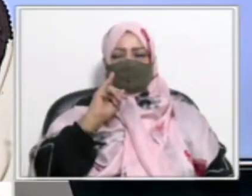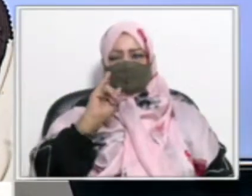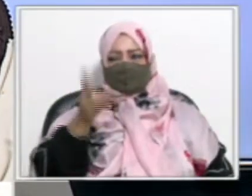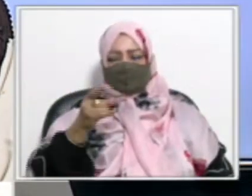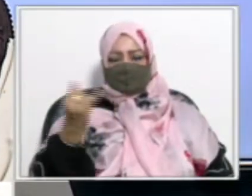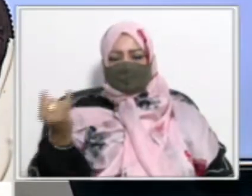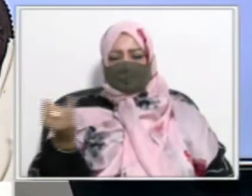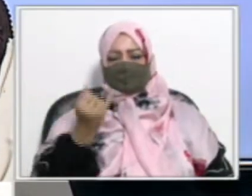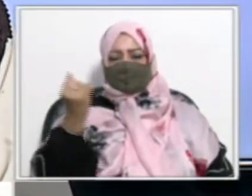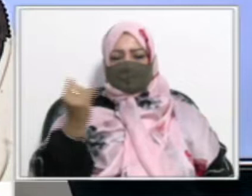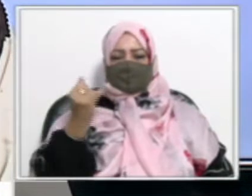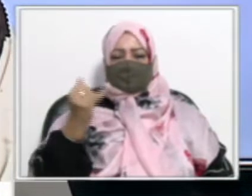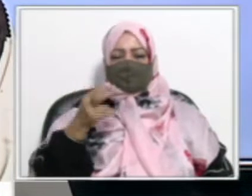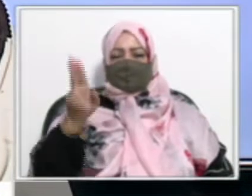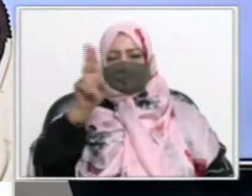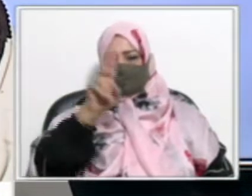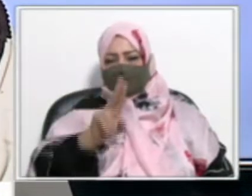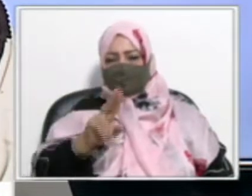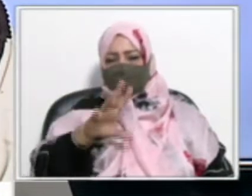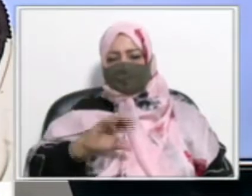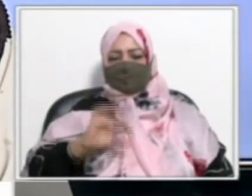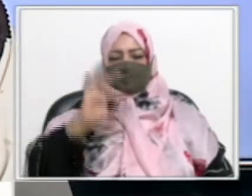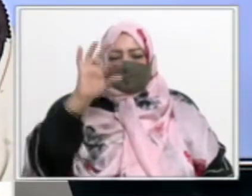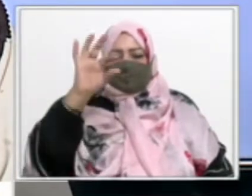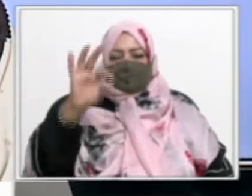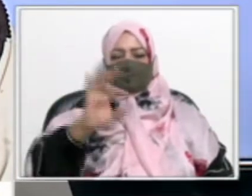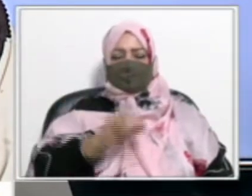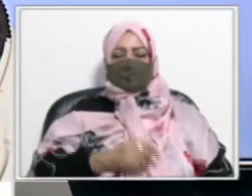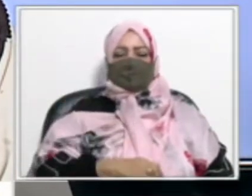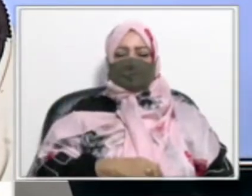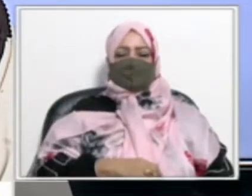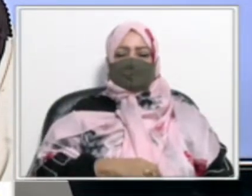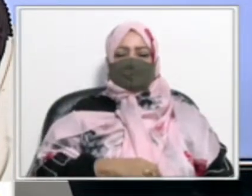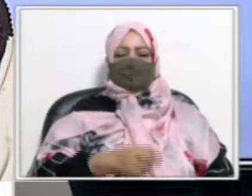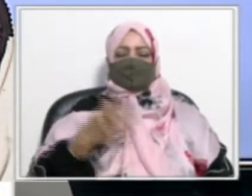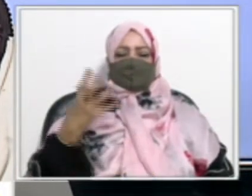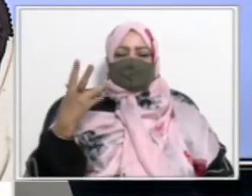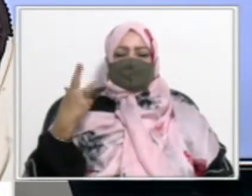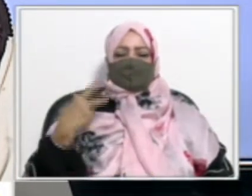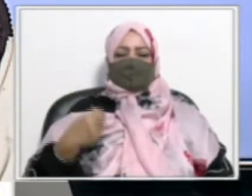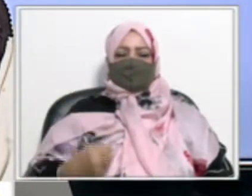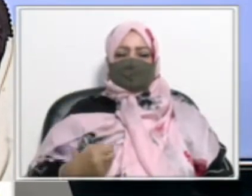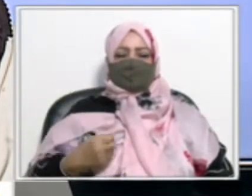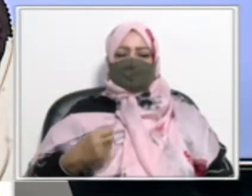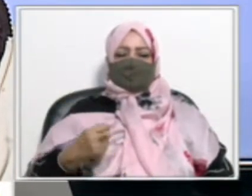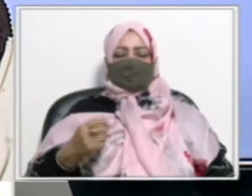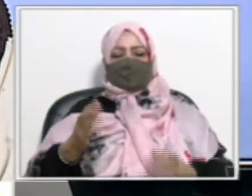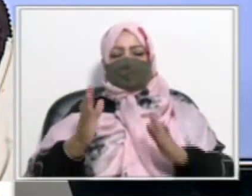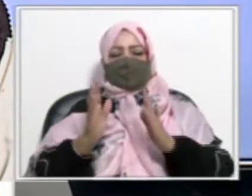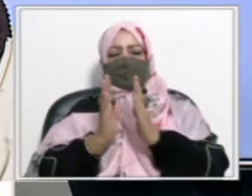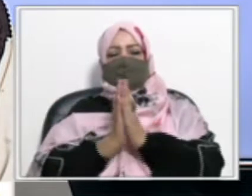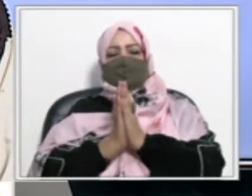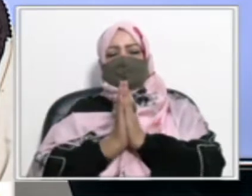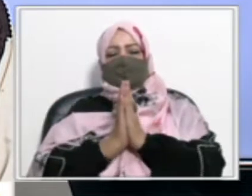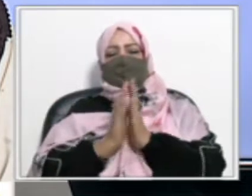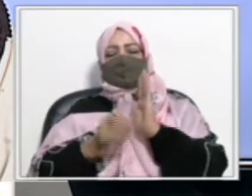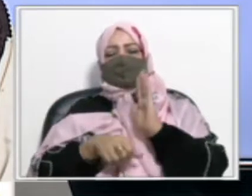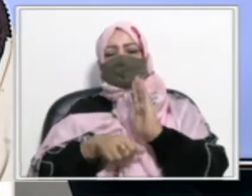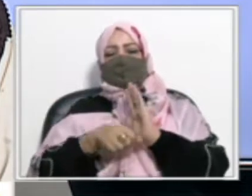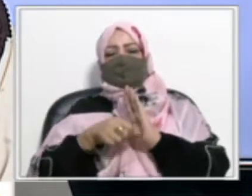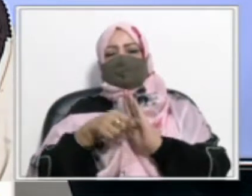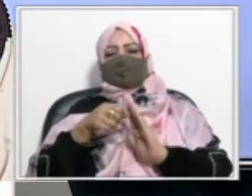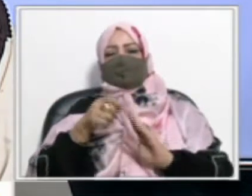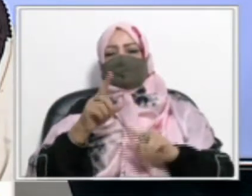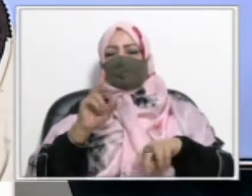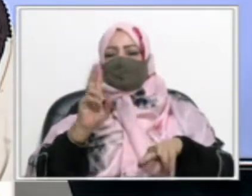ابتداءً، رجاء أن لا تذكر أسماء أناس يشغلون مناصب. ما نسوى عليه حد شيخ. لا